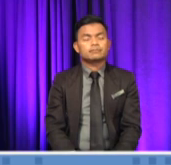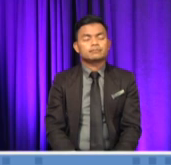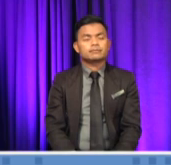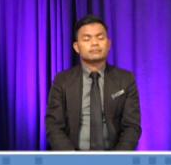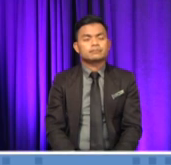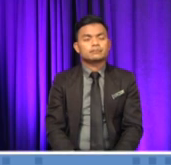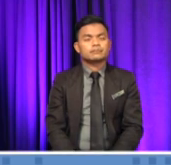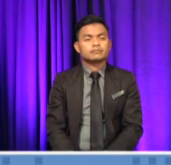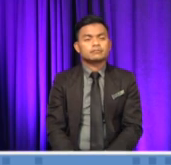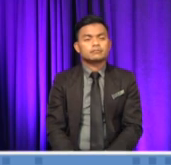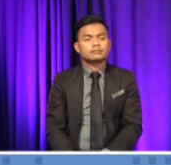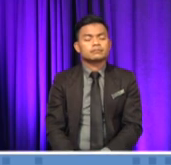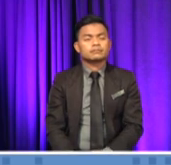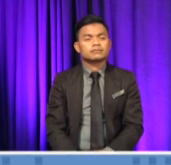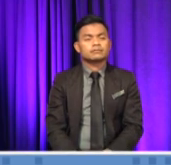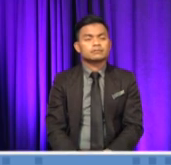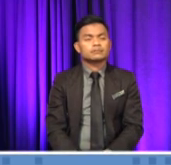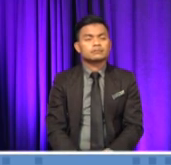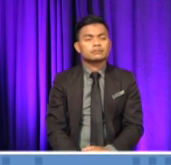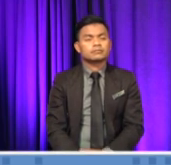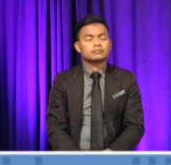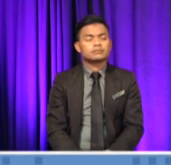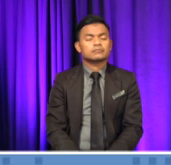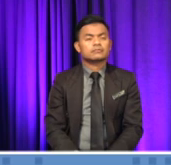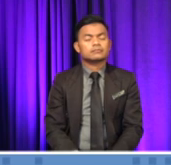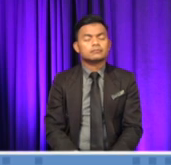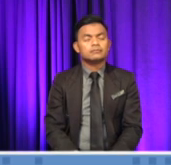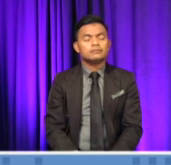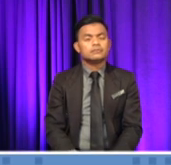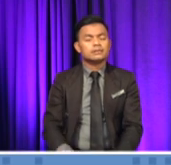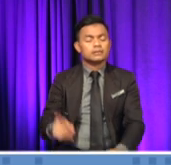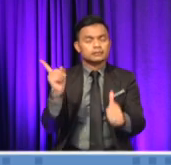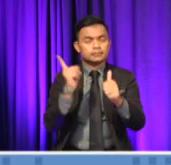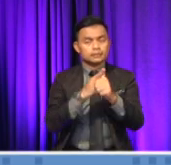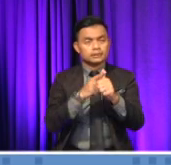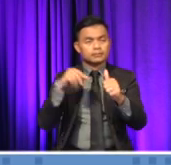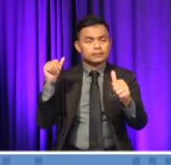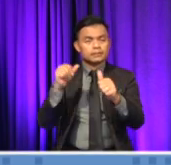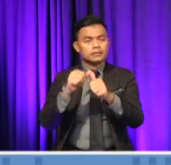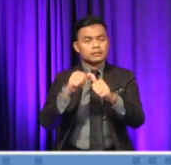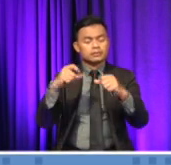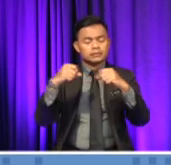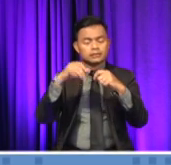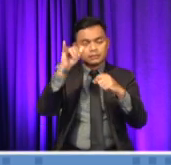yang pertama ciri-ciri arus terus ialah arus elektrik yang mengalir saja